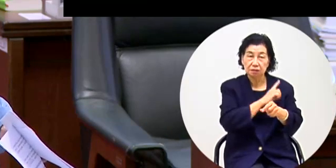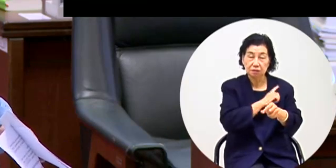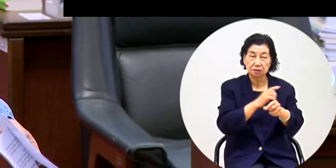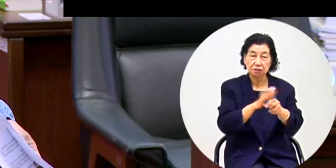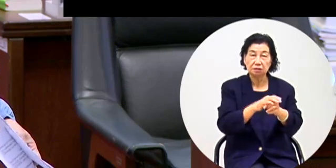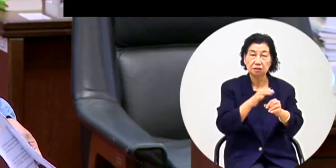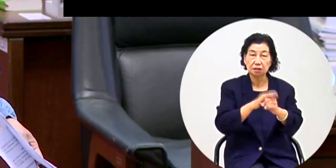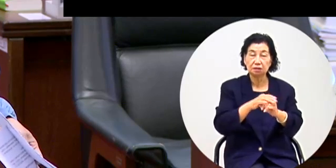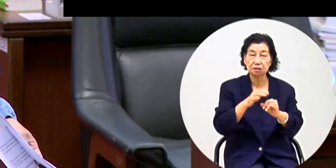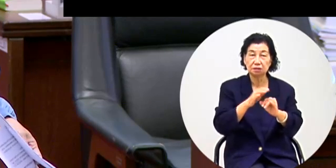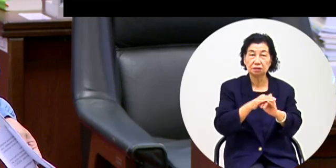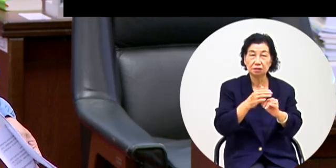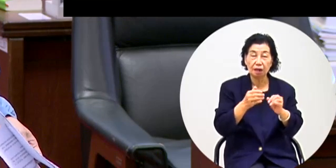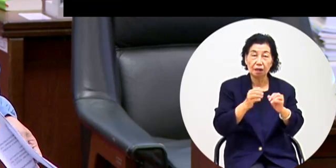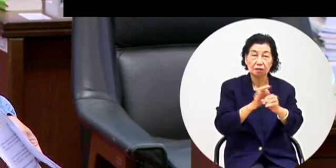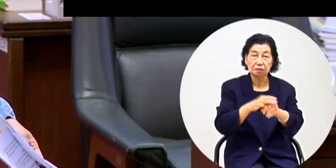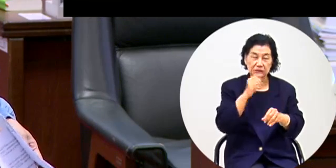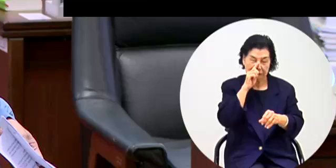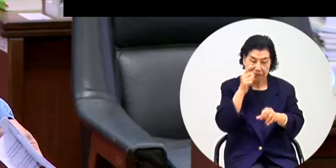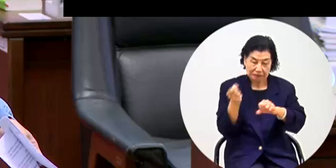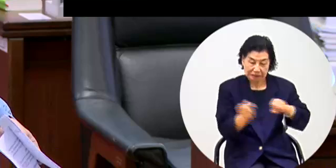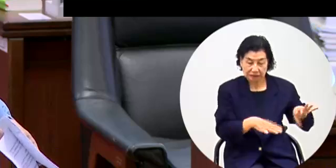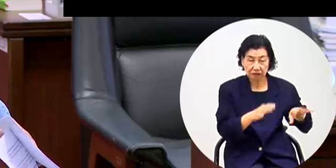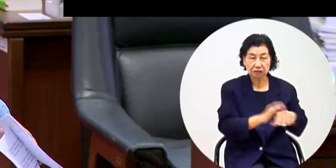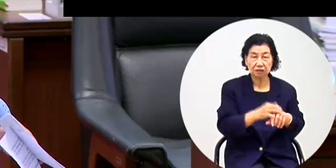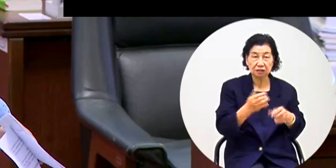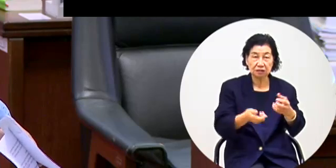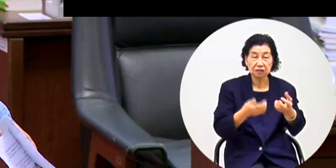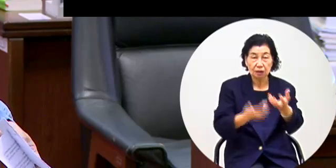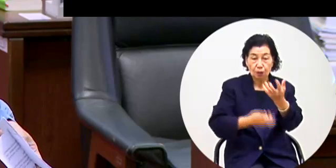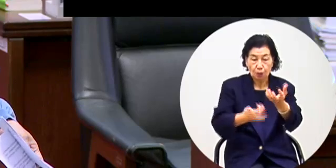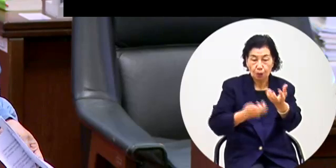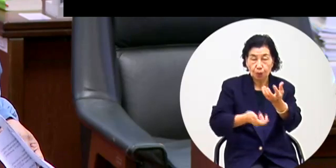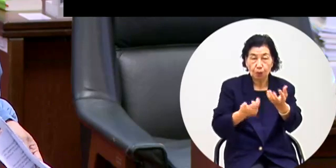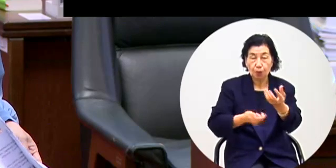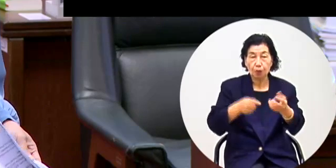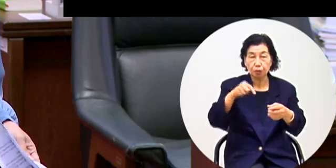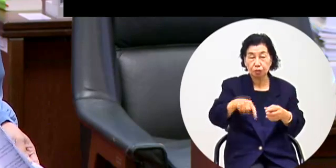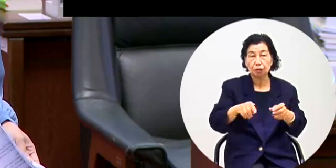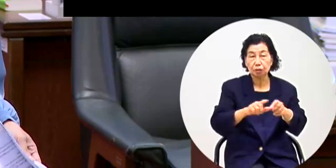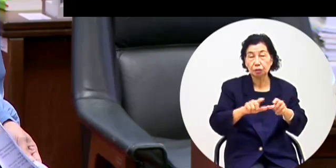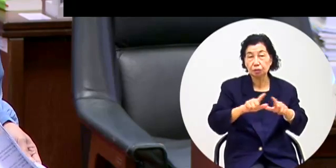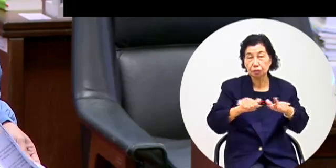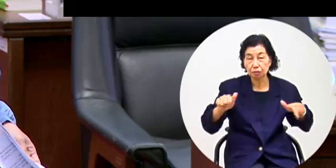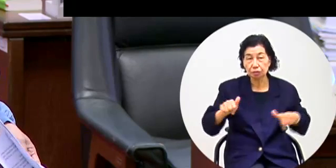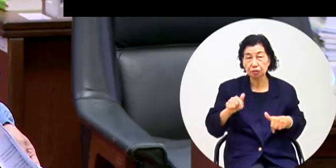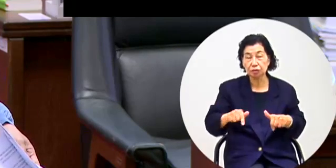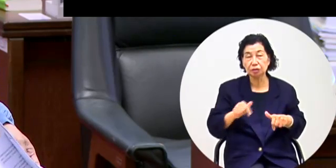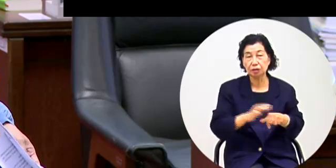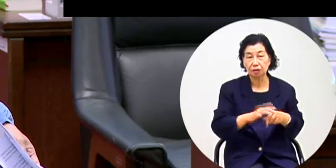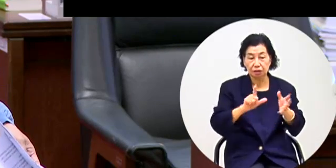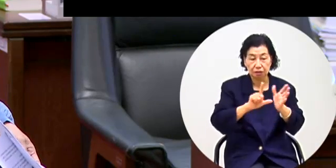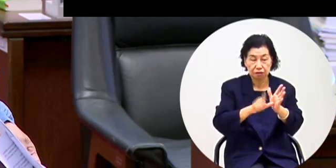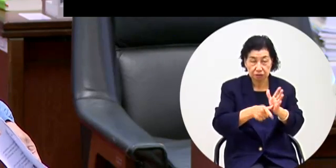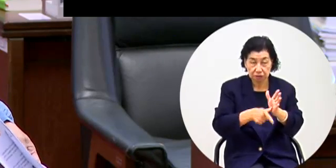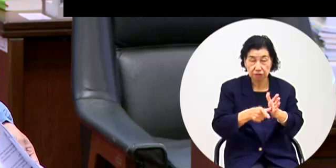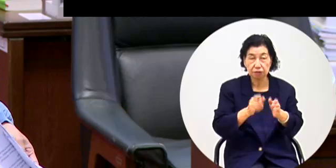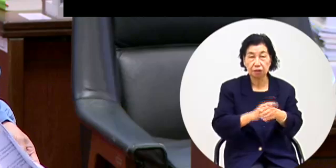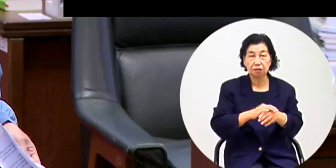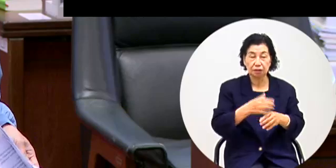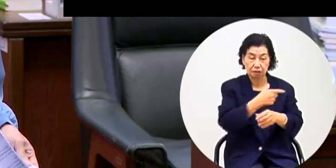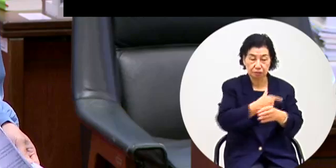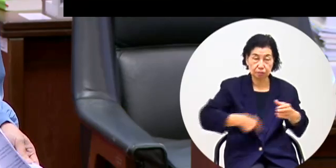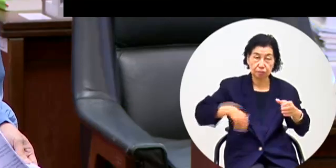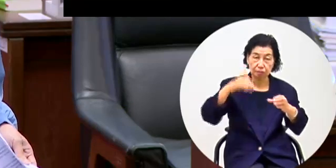高雄市处理这些问题啊！给个时间嘛，是不是？你要选举，别人不用选举吗？是不